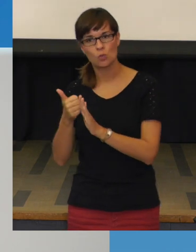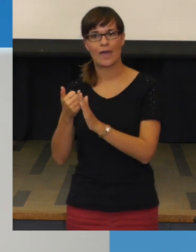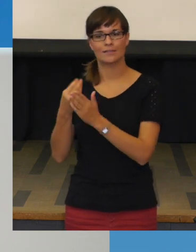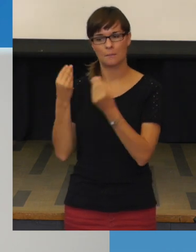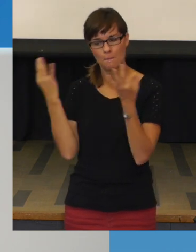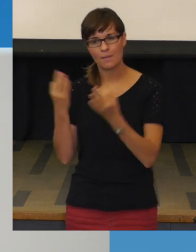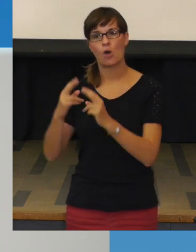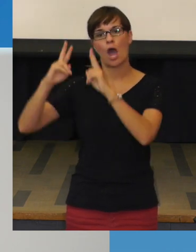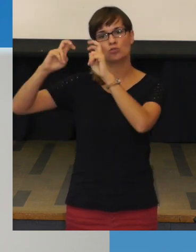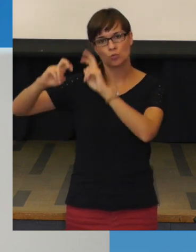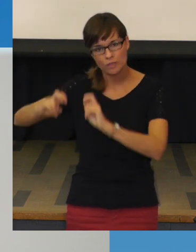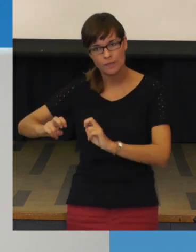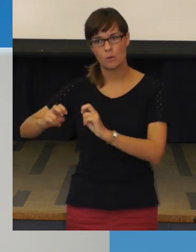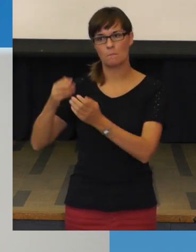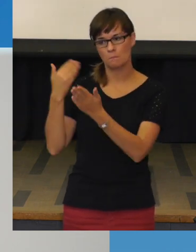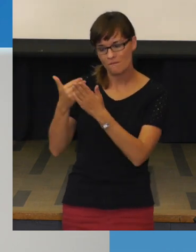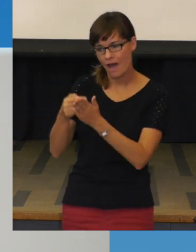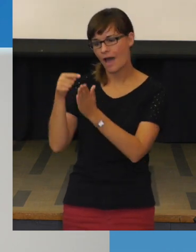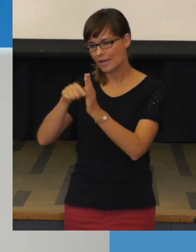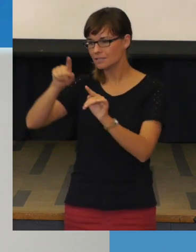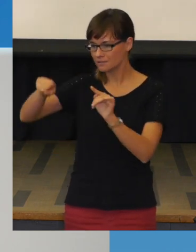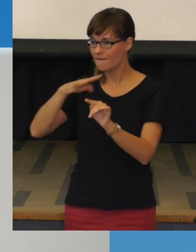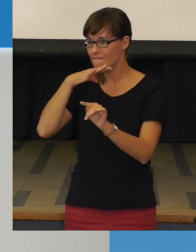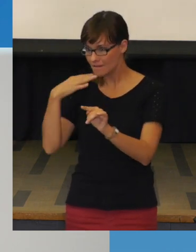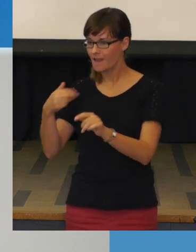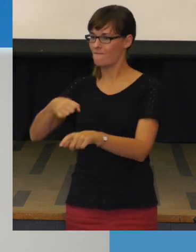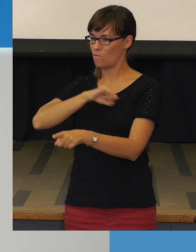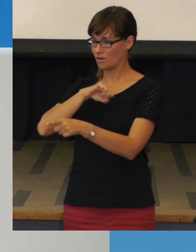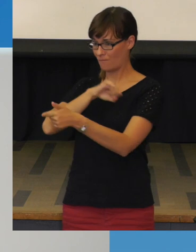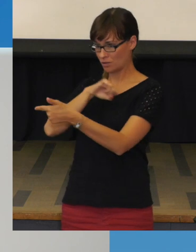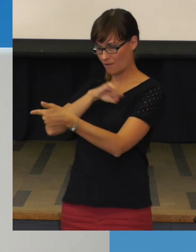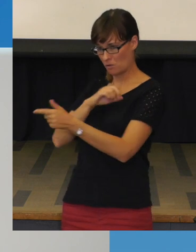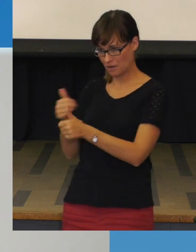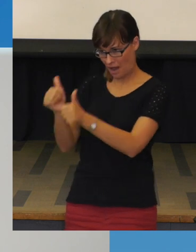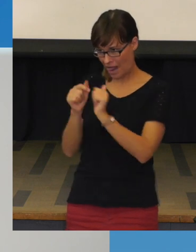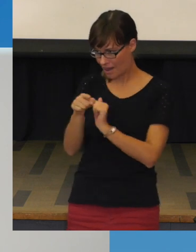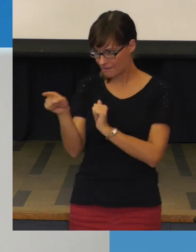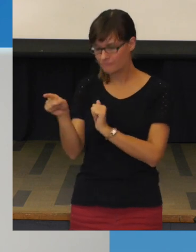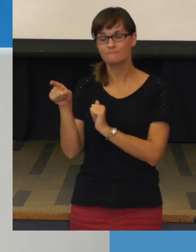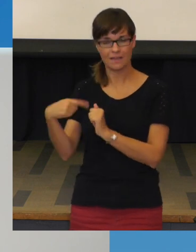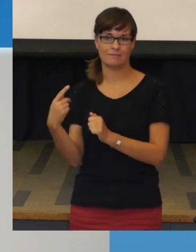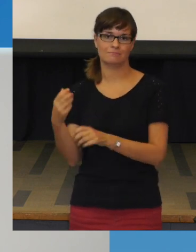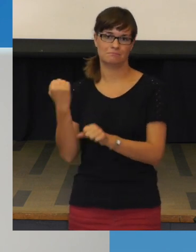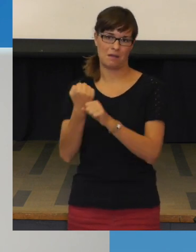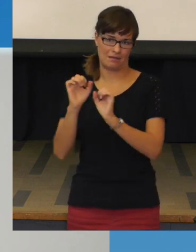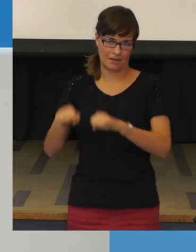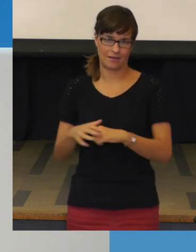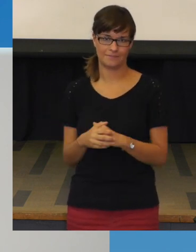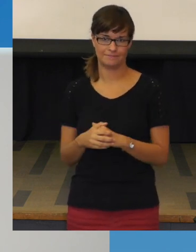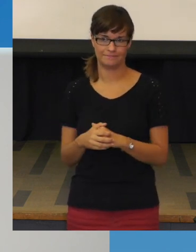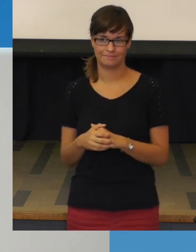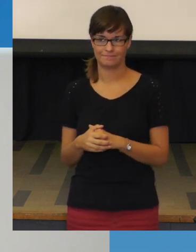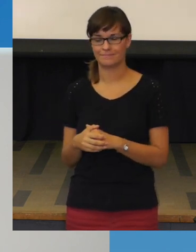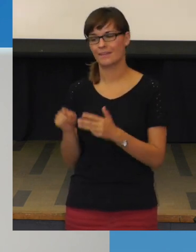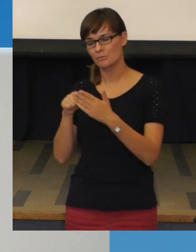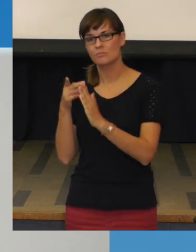das ist ganz wichtig und auch richtig so, dass eine Therapie Vorteile bietet. Und der wichtigste Punkt ist eben Überlebensvorteil oder Reduktion